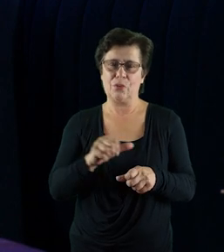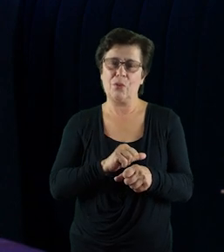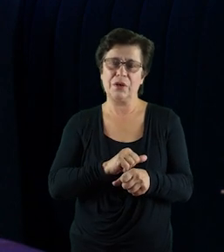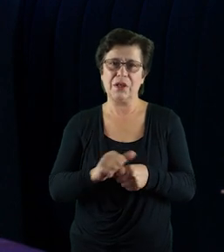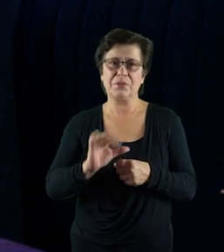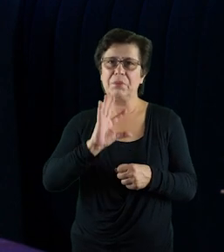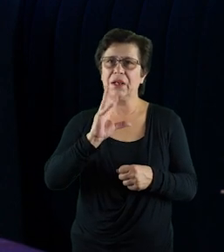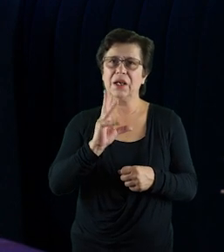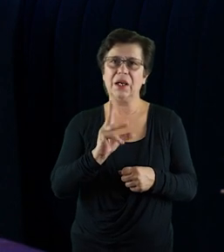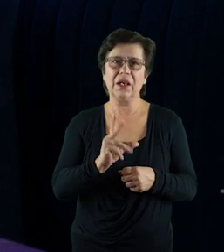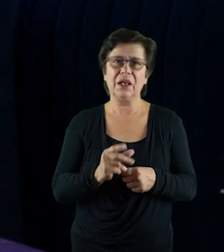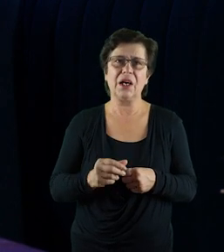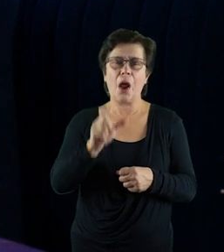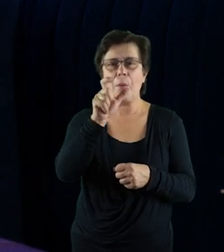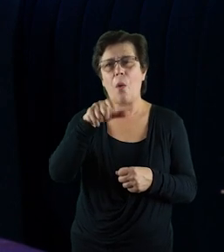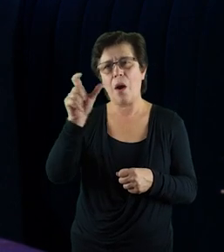poezja.